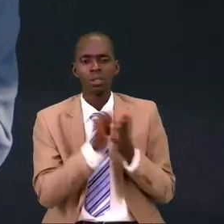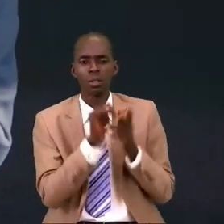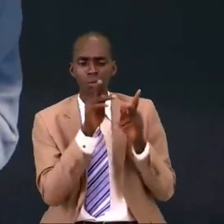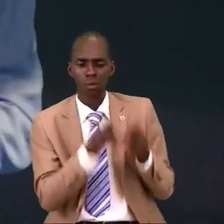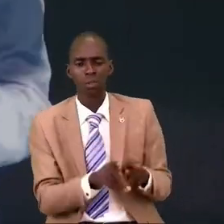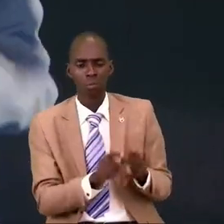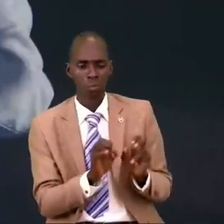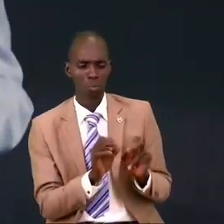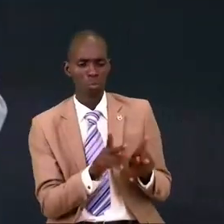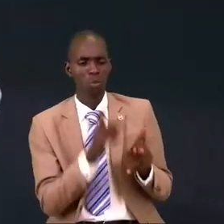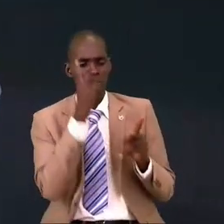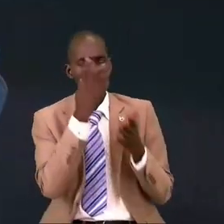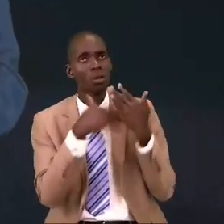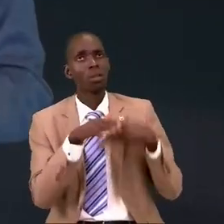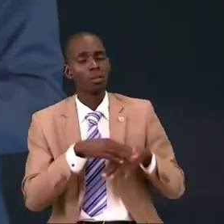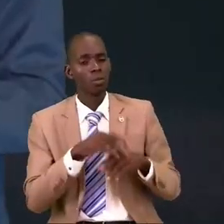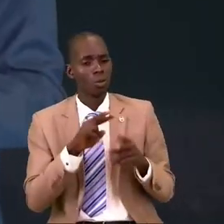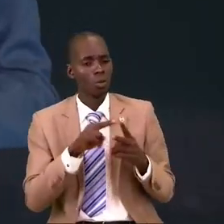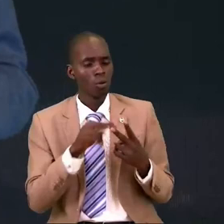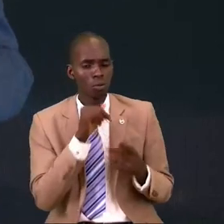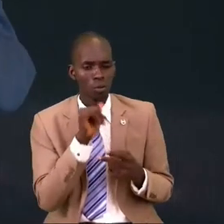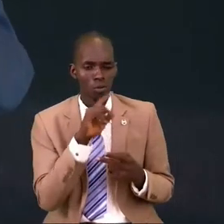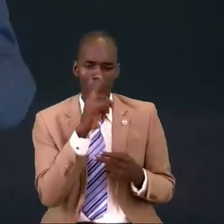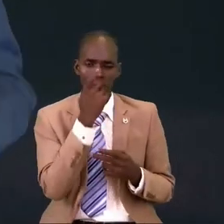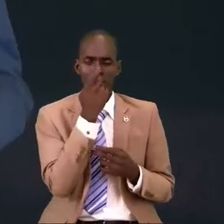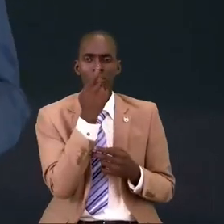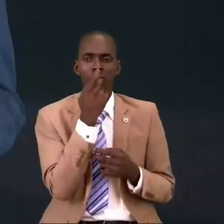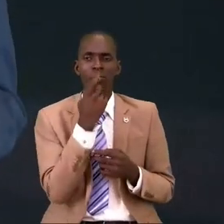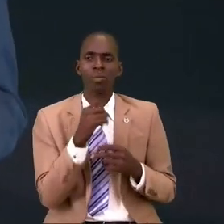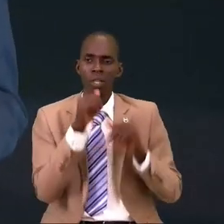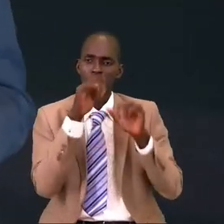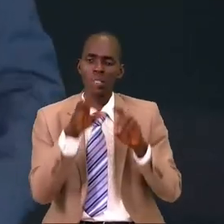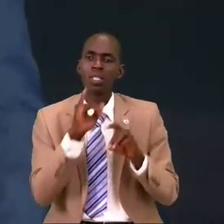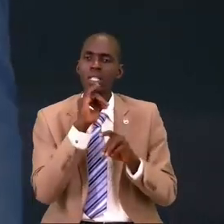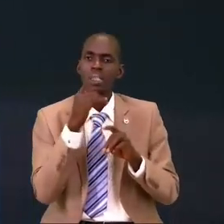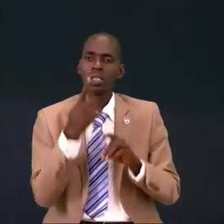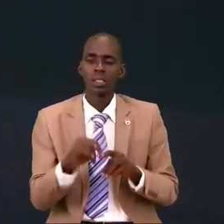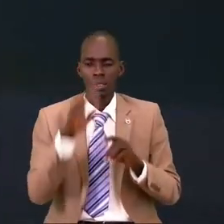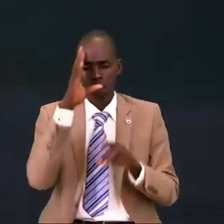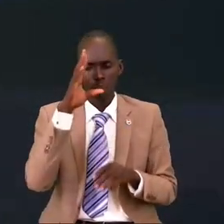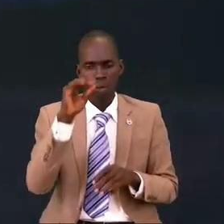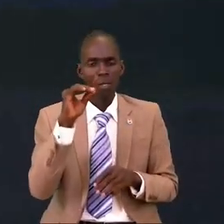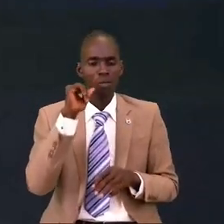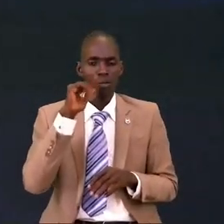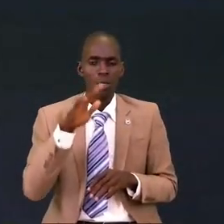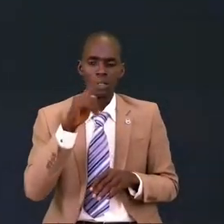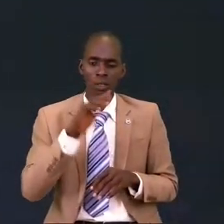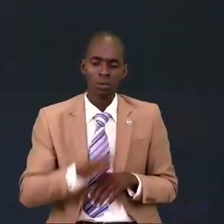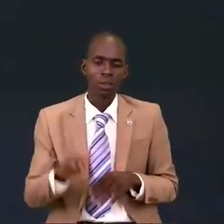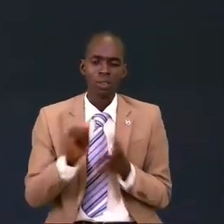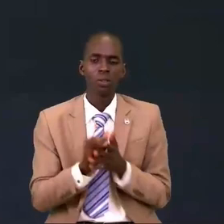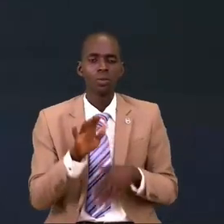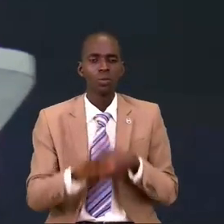l'homme qui ne marche pas selon le conseil des méchants et qui ne s'arrête pas. Quand